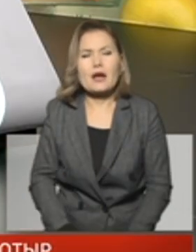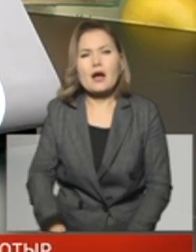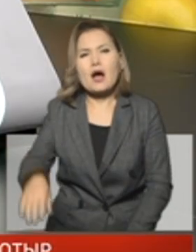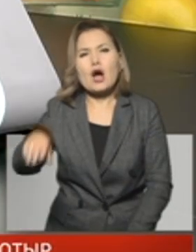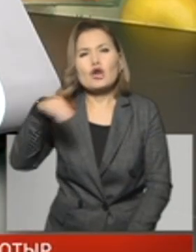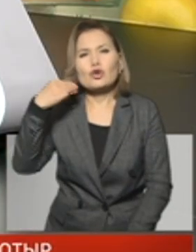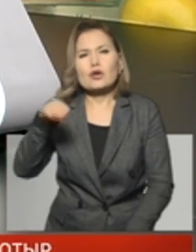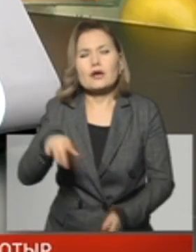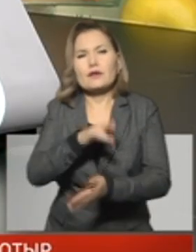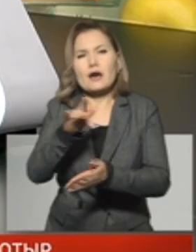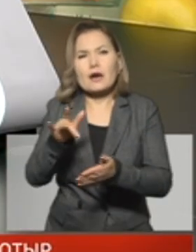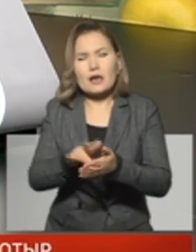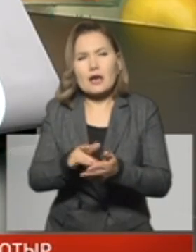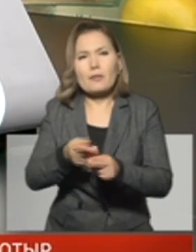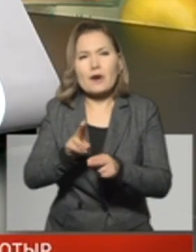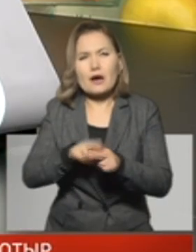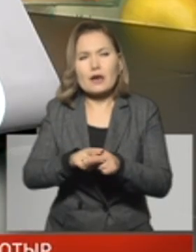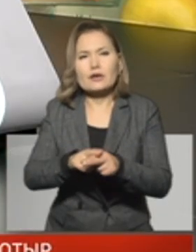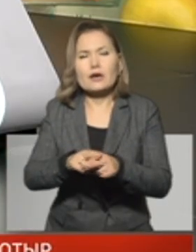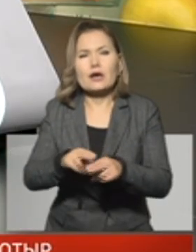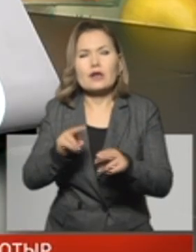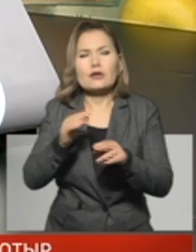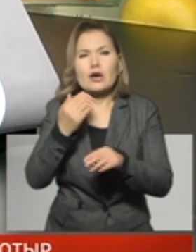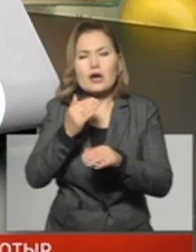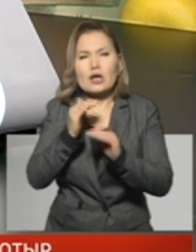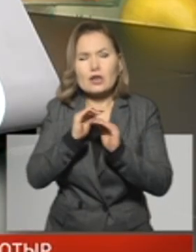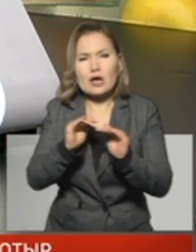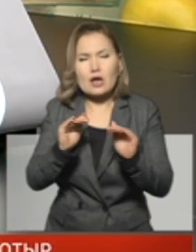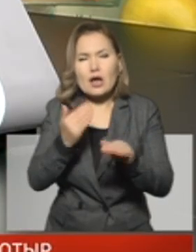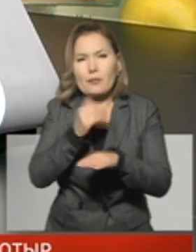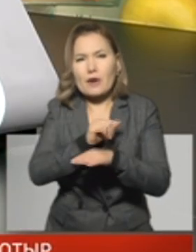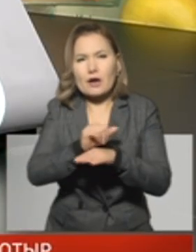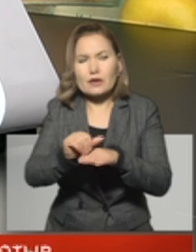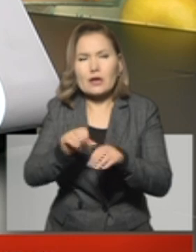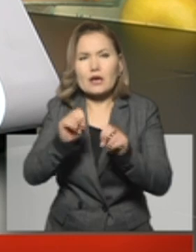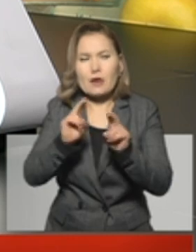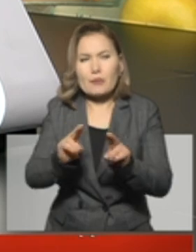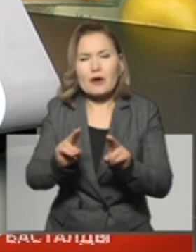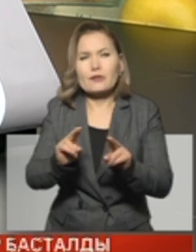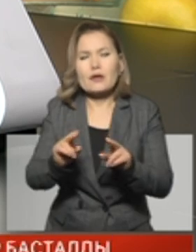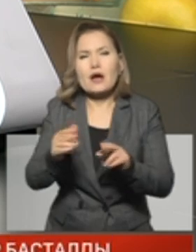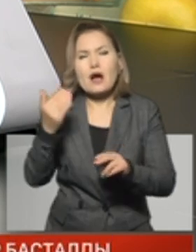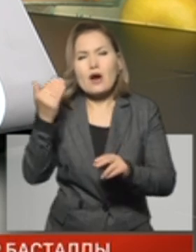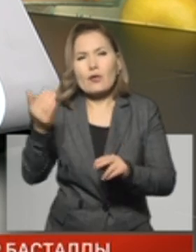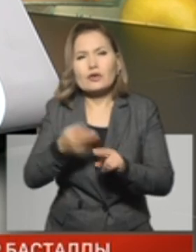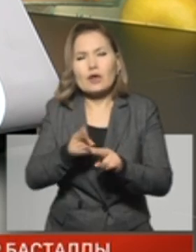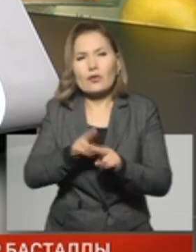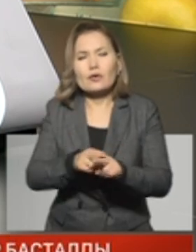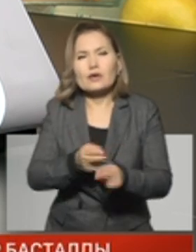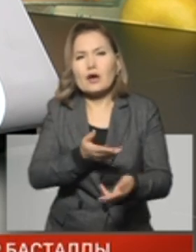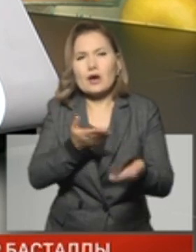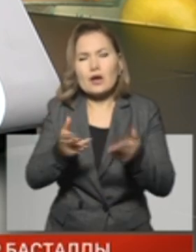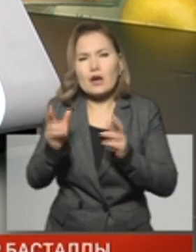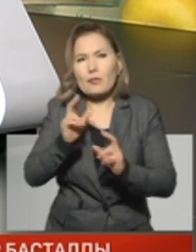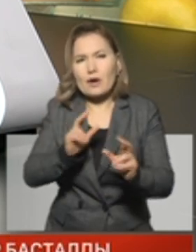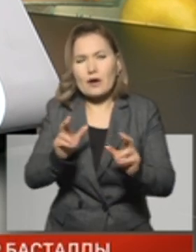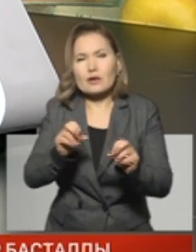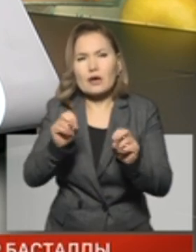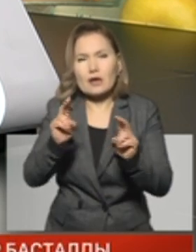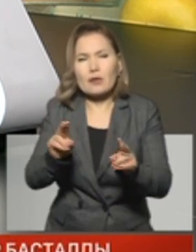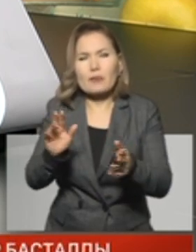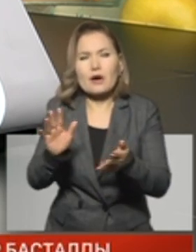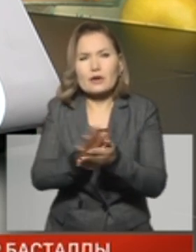Ал Түркістанда шәкірті шетелдің 42 жоғары оқу орнынан шақырту алған ұстаз Арғын Ержанұлына көлік сыйға